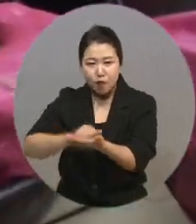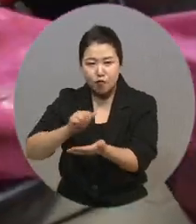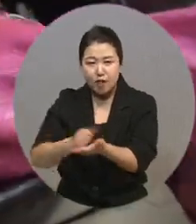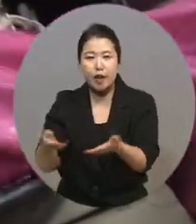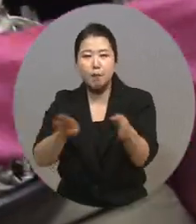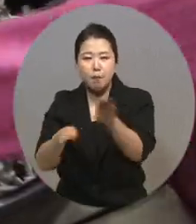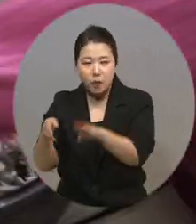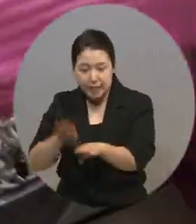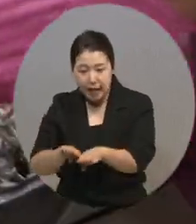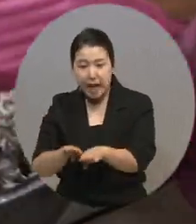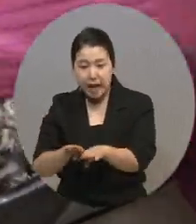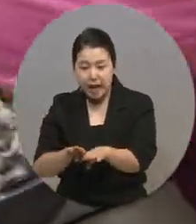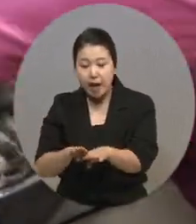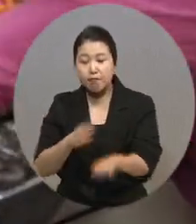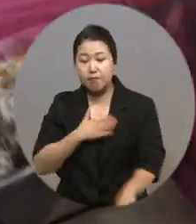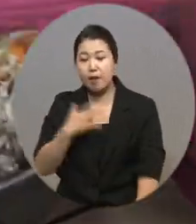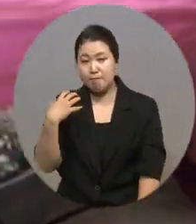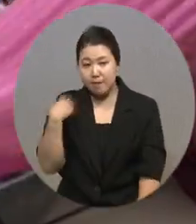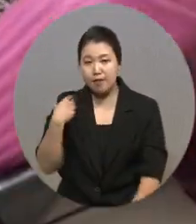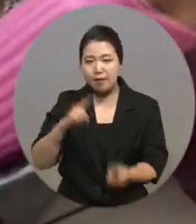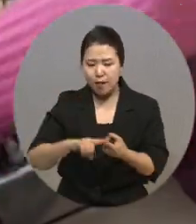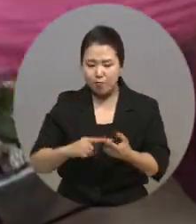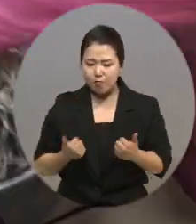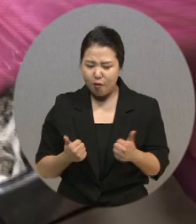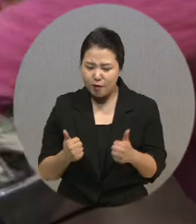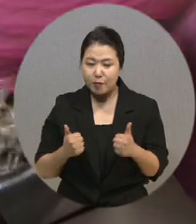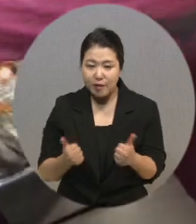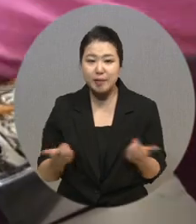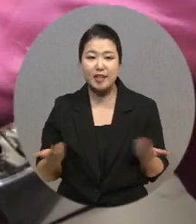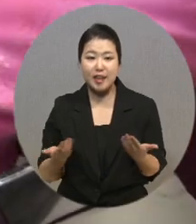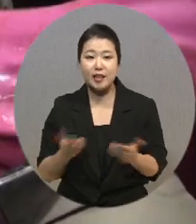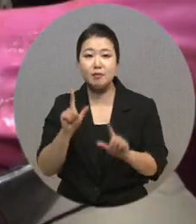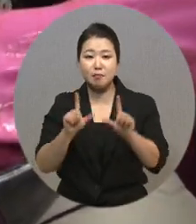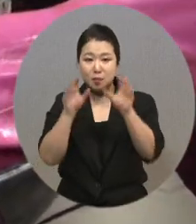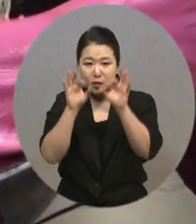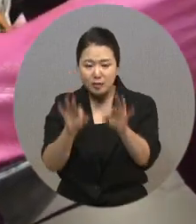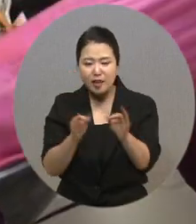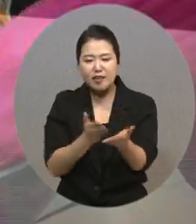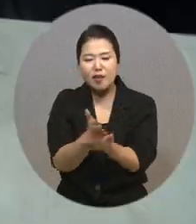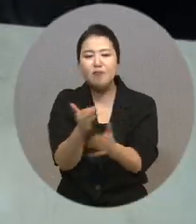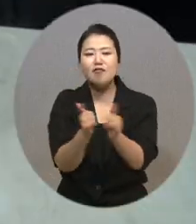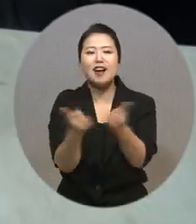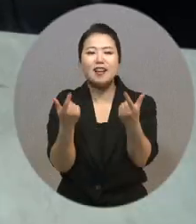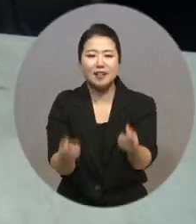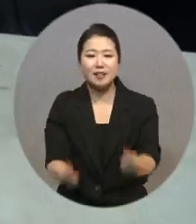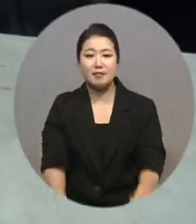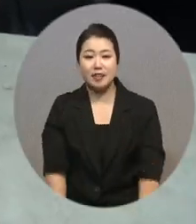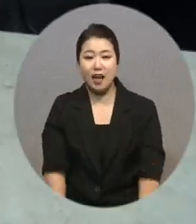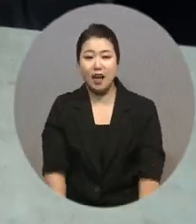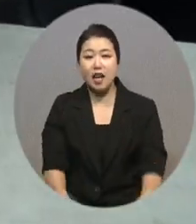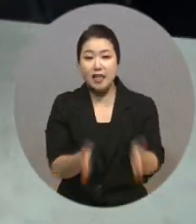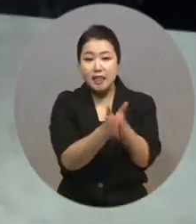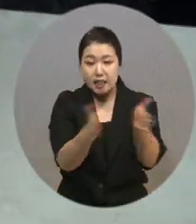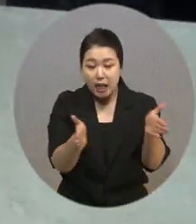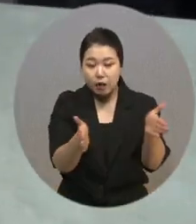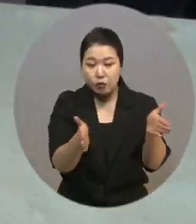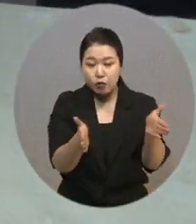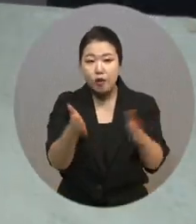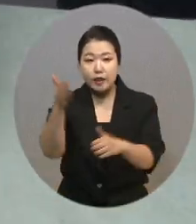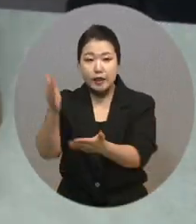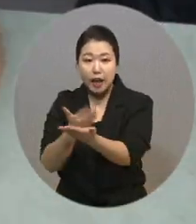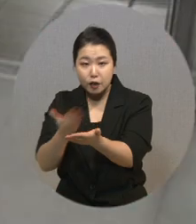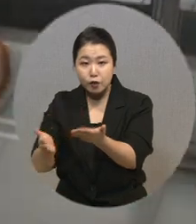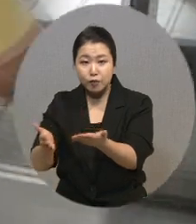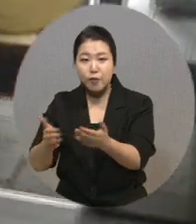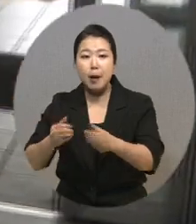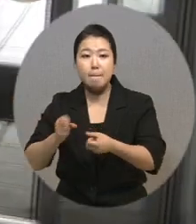포장 등 자신의 일에 열중하고 있는 모습은 모두 전문가 답습니다 시작에서 나눔의 마무리